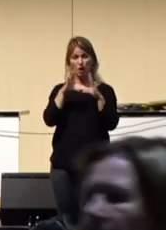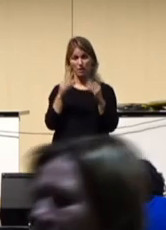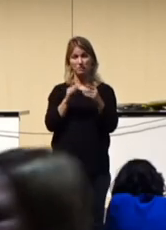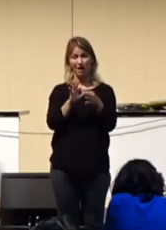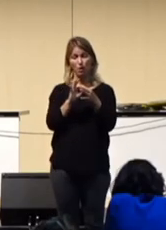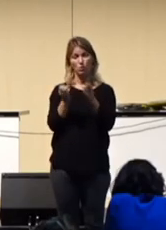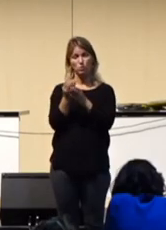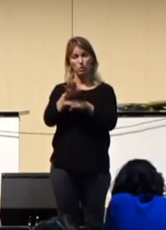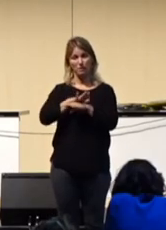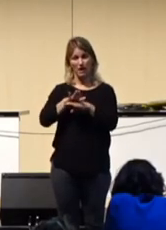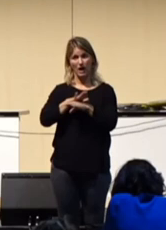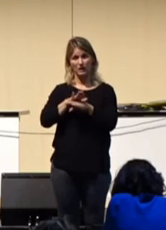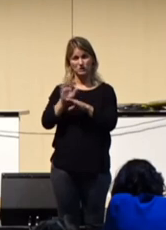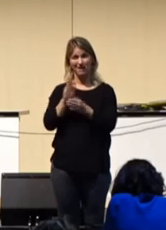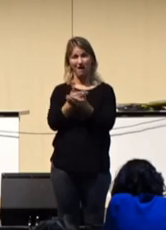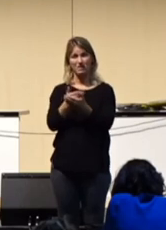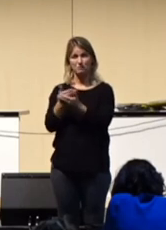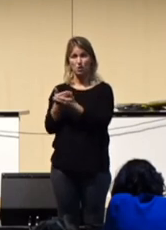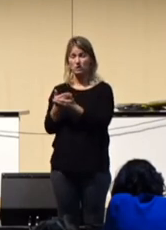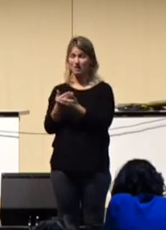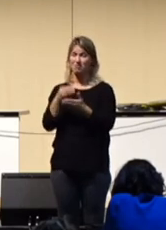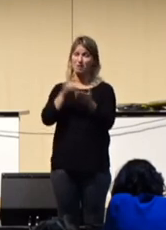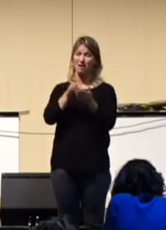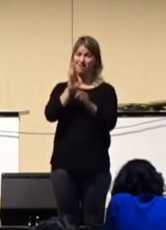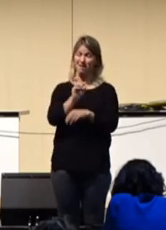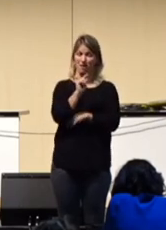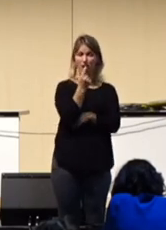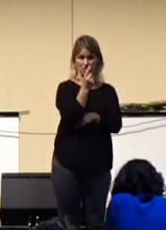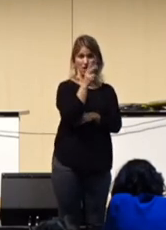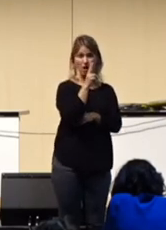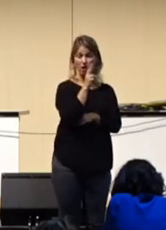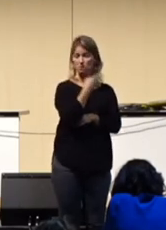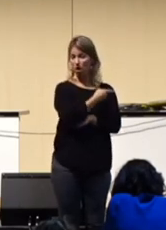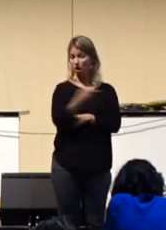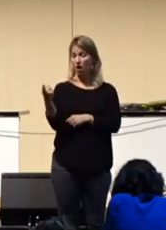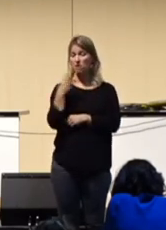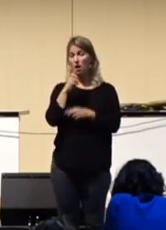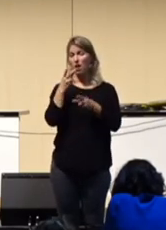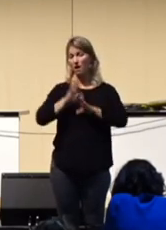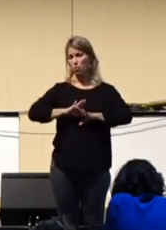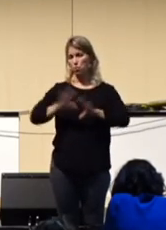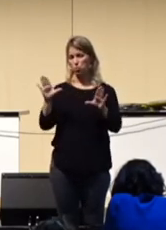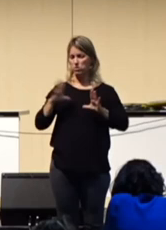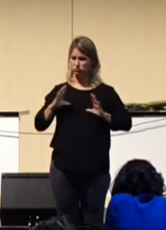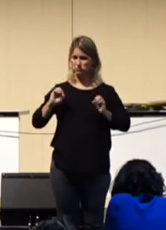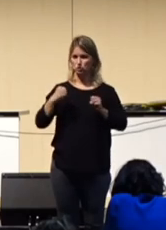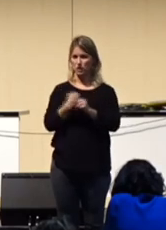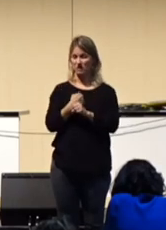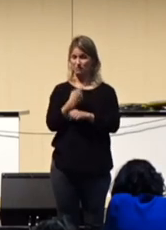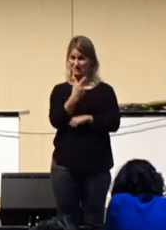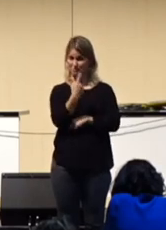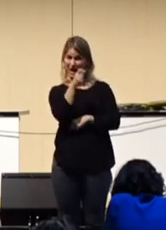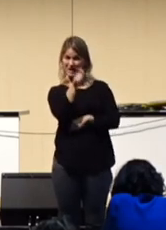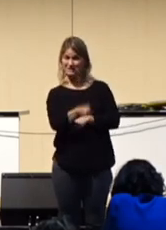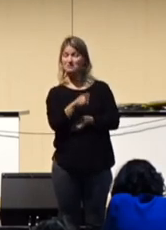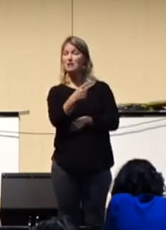im Kulturbereich, außer einem Lehrer alles ohne Lehrkräfte stemmen können. Und bei dem einen Lehrer handelt es sich um